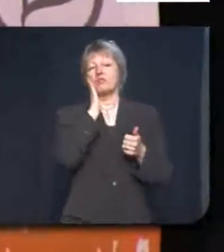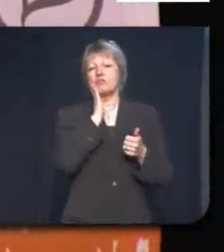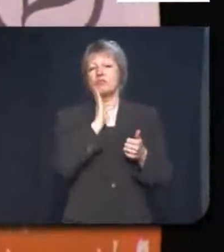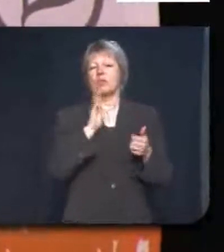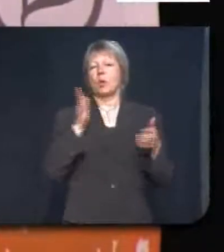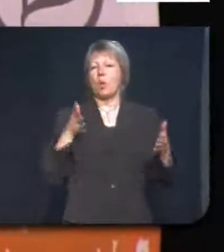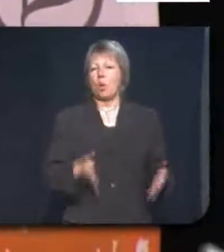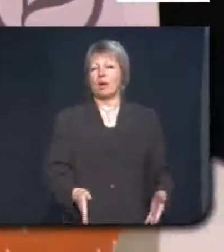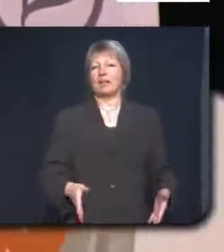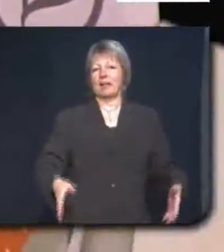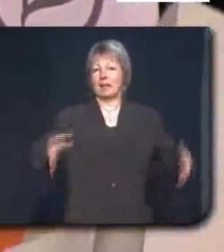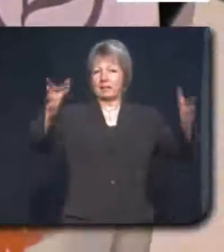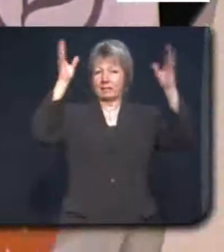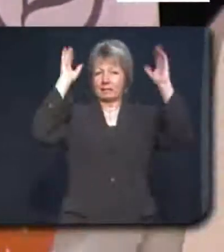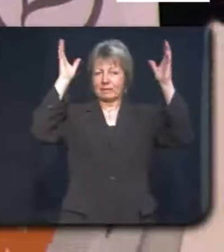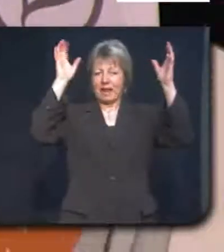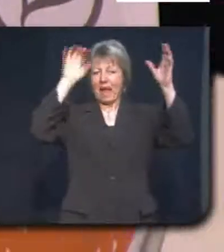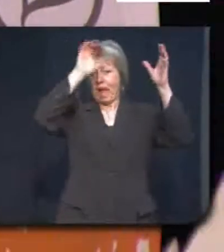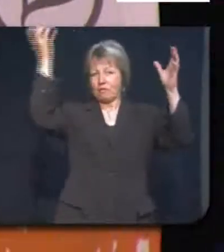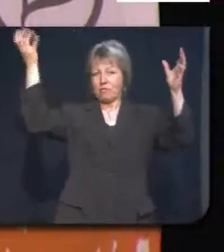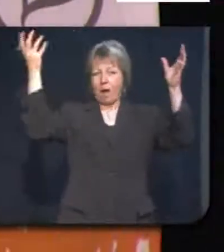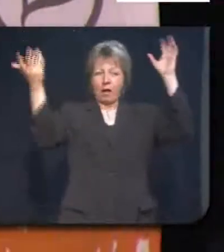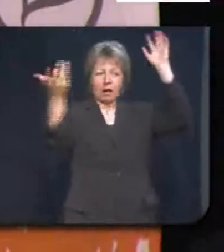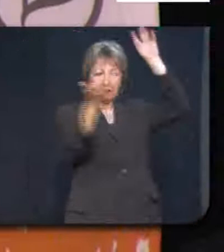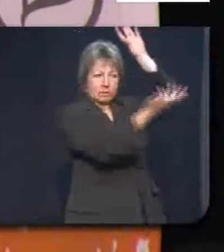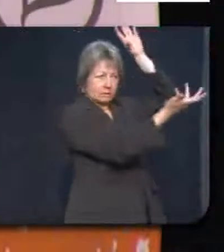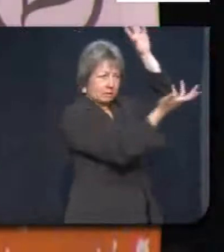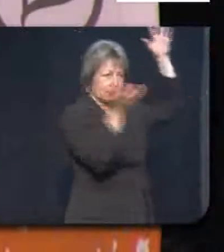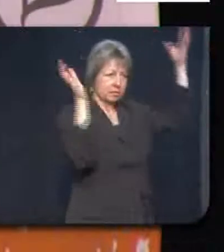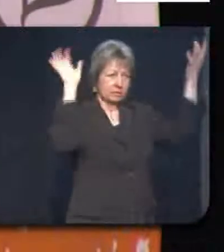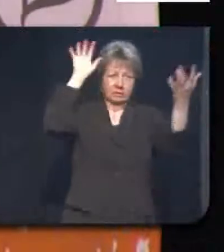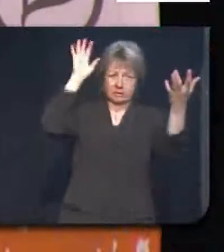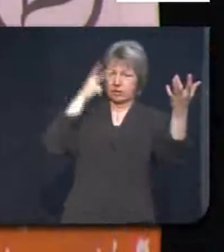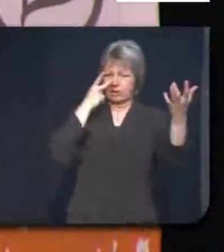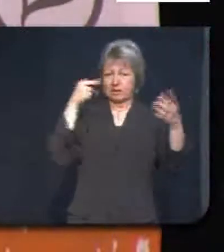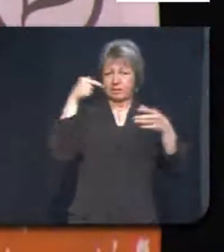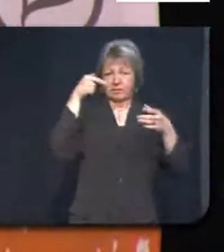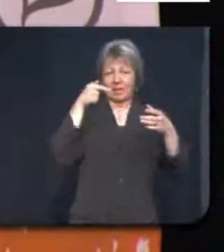hebt sie hoch zeigt allen dass sie leer sind